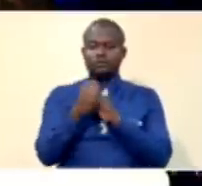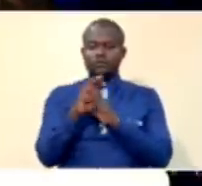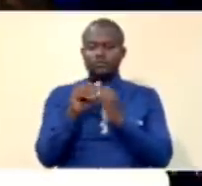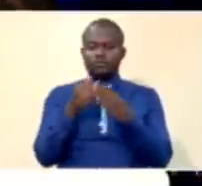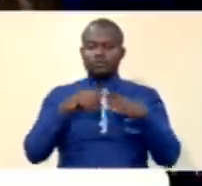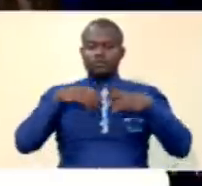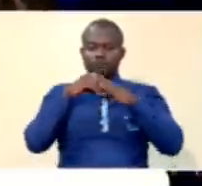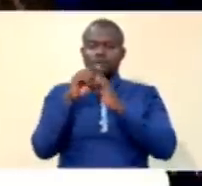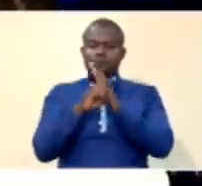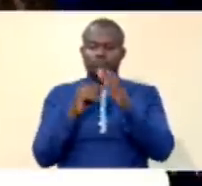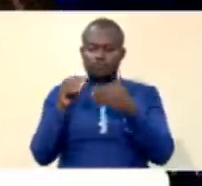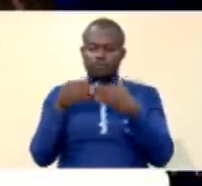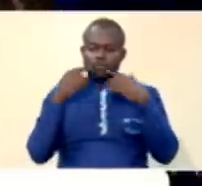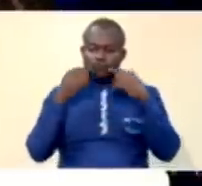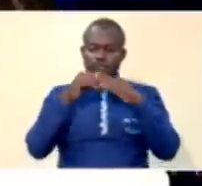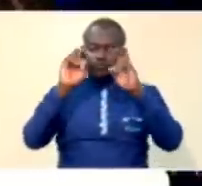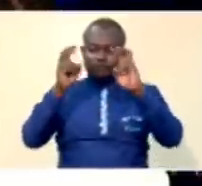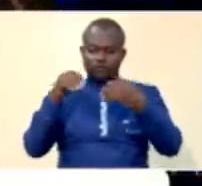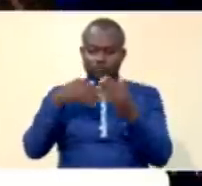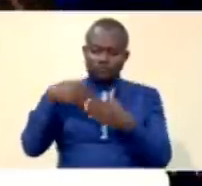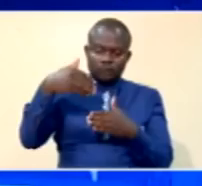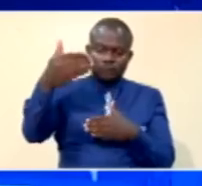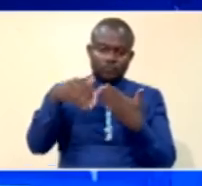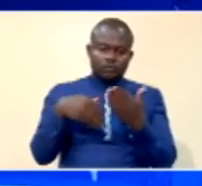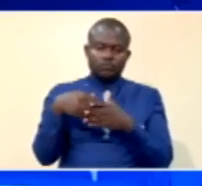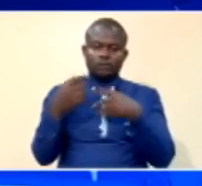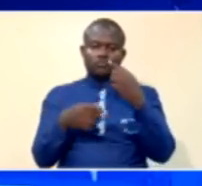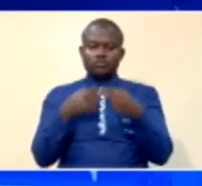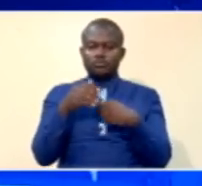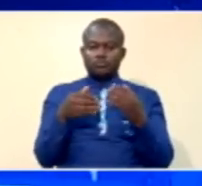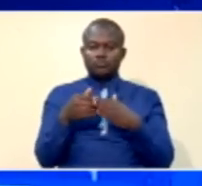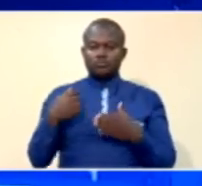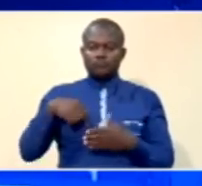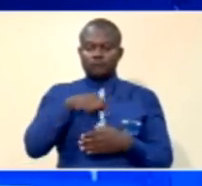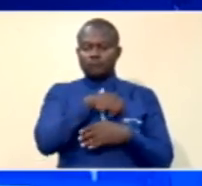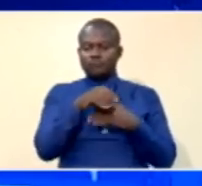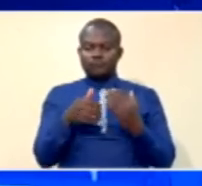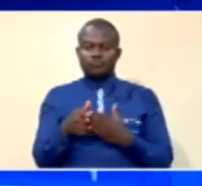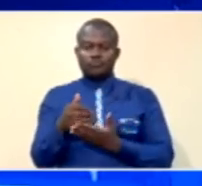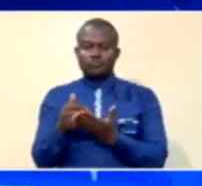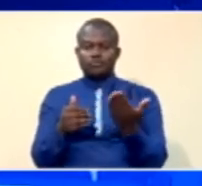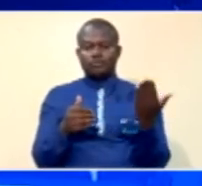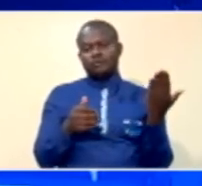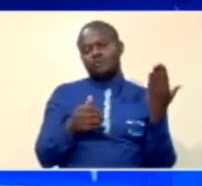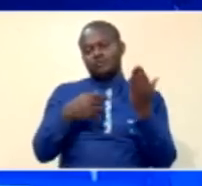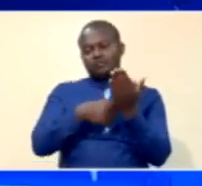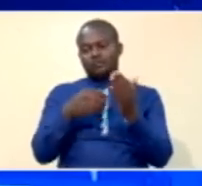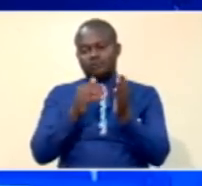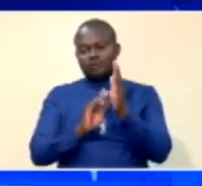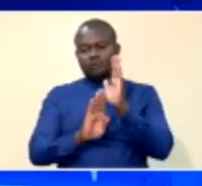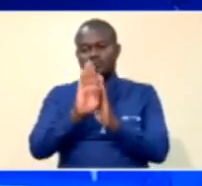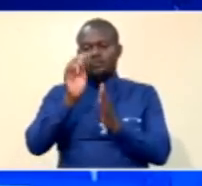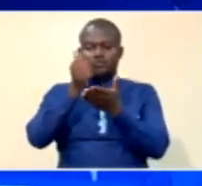batuye muri aka karere bavuga ko kuba muri aka karere hakomeje kongerwa ibikorwa by'ubuvuzi kandi buteye imbere,